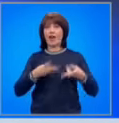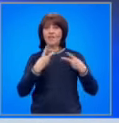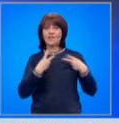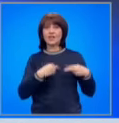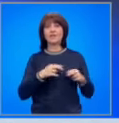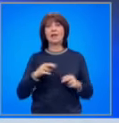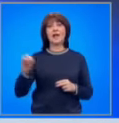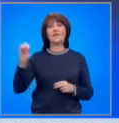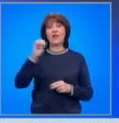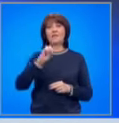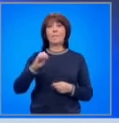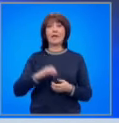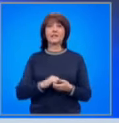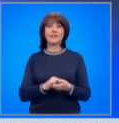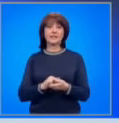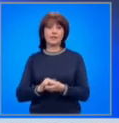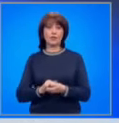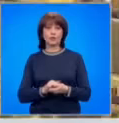в Европейския съюз.